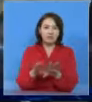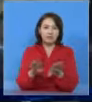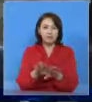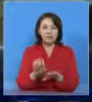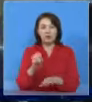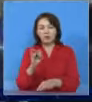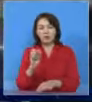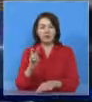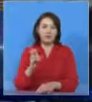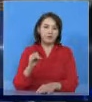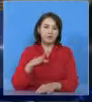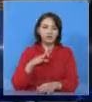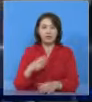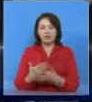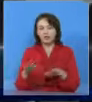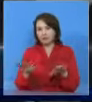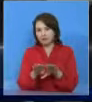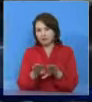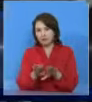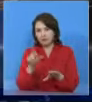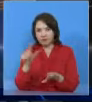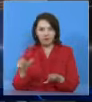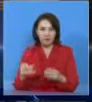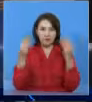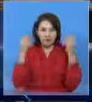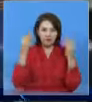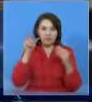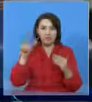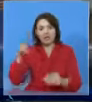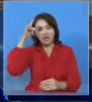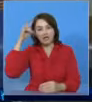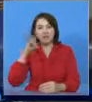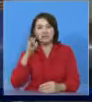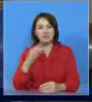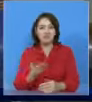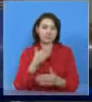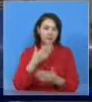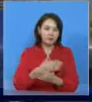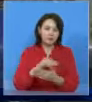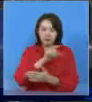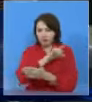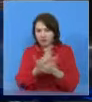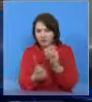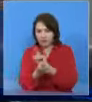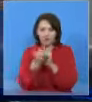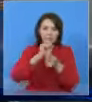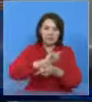Қажығали Мұхамбетқалиев, Үмбетбай Уайдин сияқты қазақ әдебиетінің классигіне